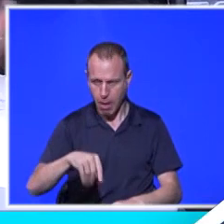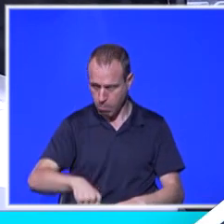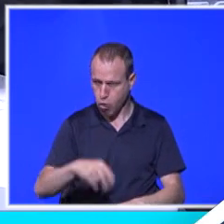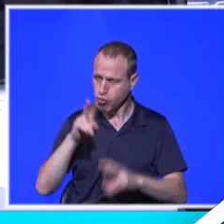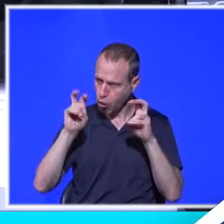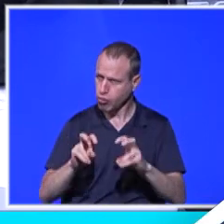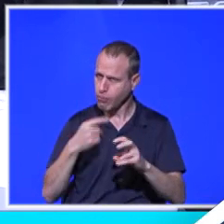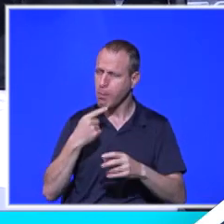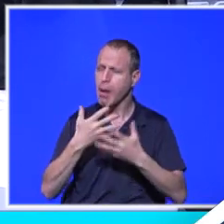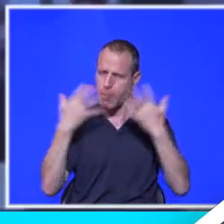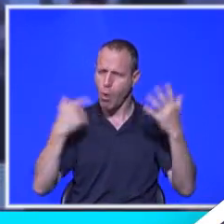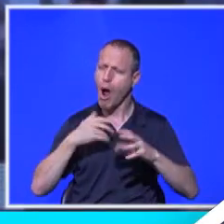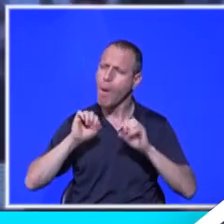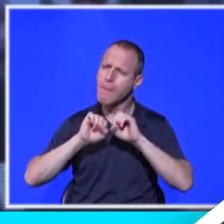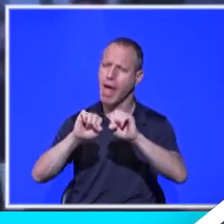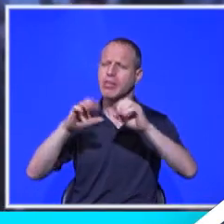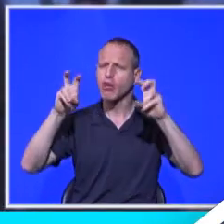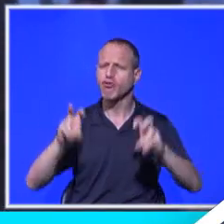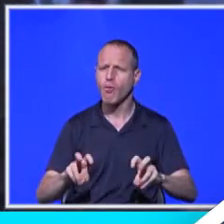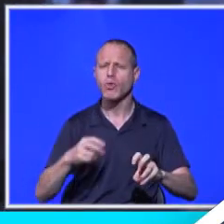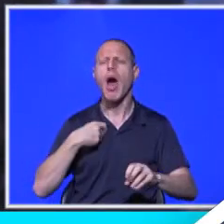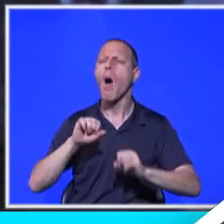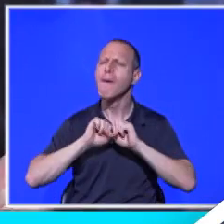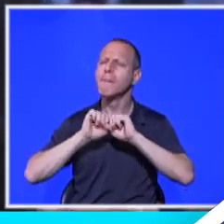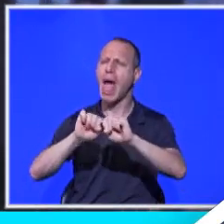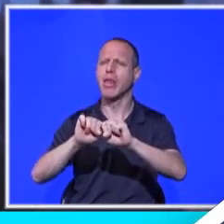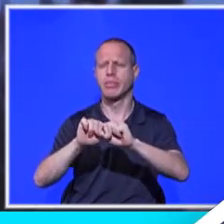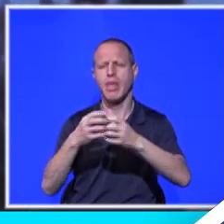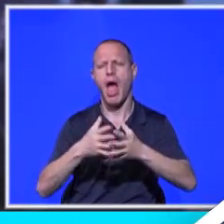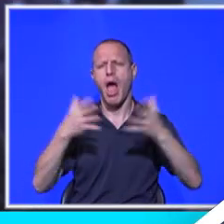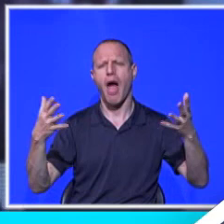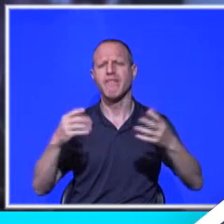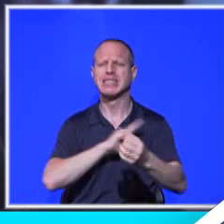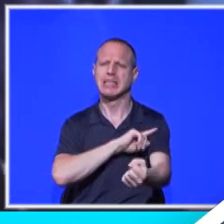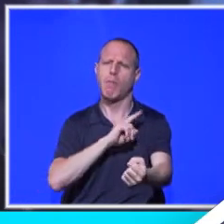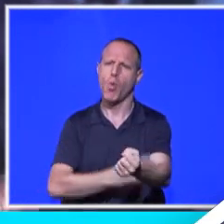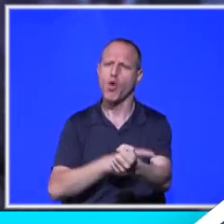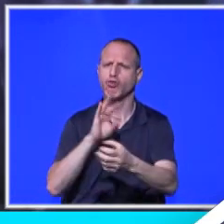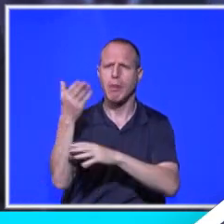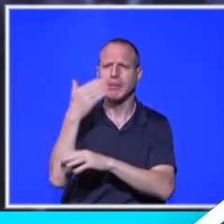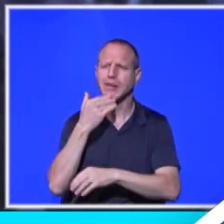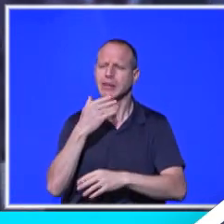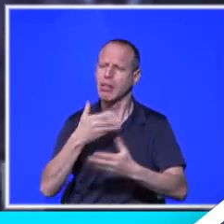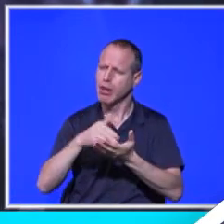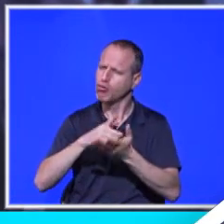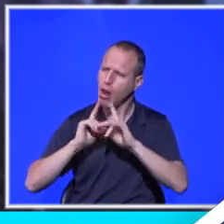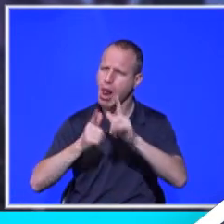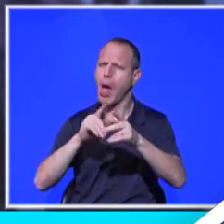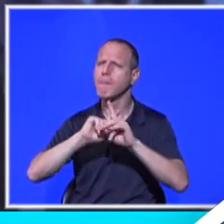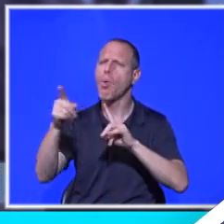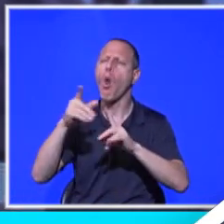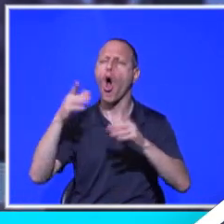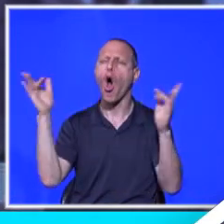מאוד ברור, אנחנו בעד ההתיישבות, אנחנו בעד הרחבת הסמכויות של מדינת ישראל, נמשיך להילחם מול